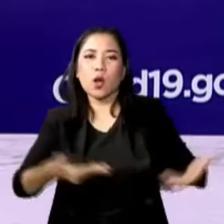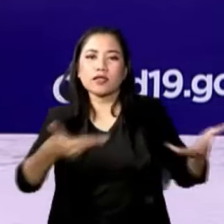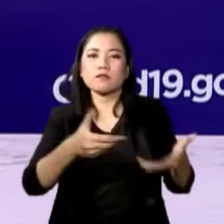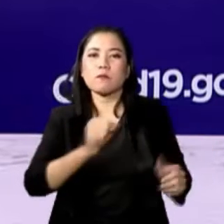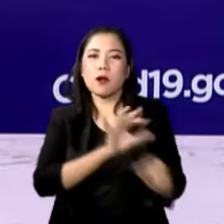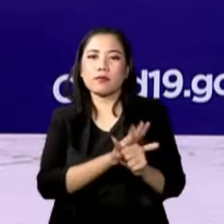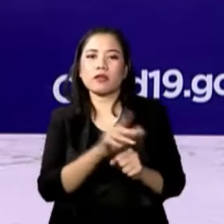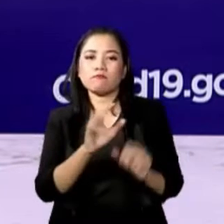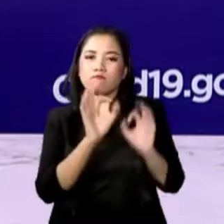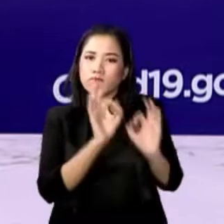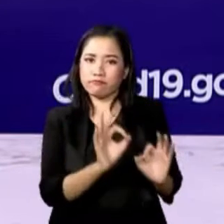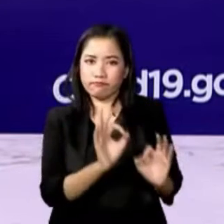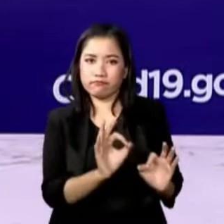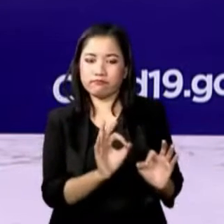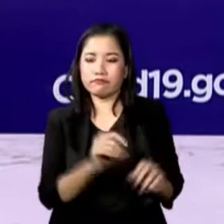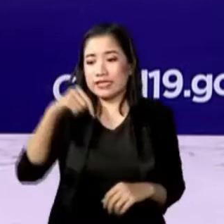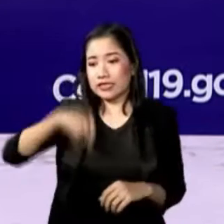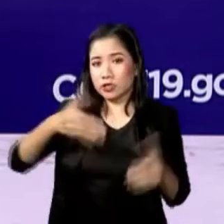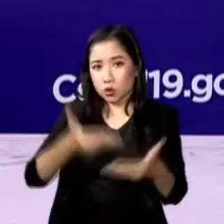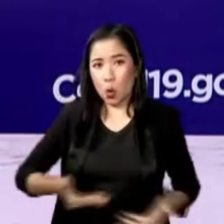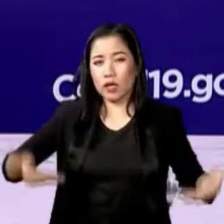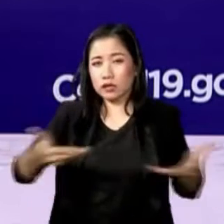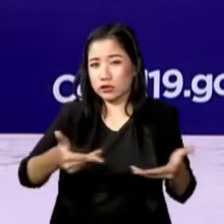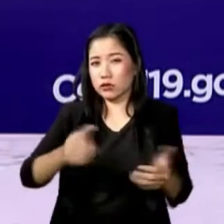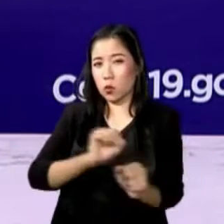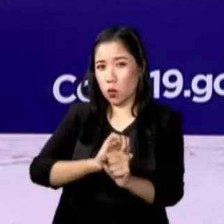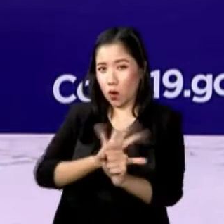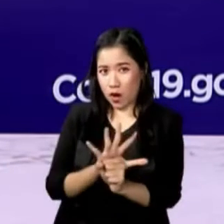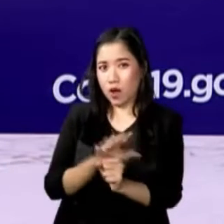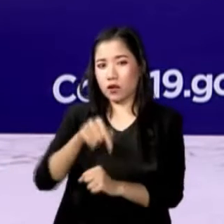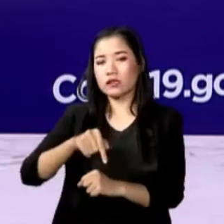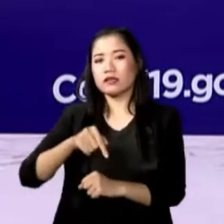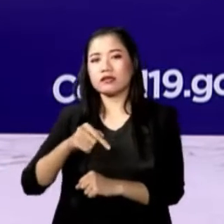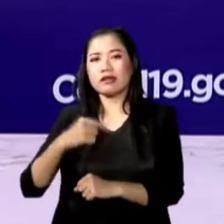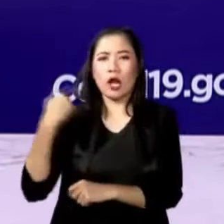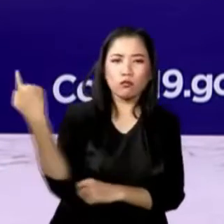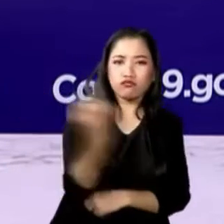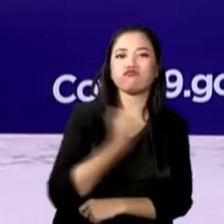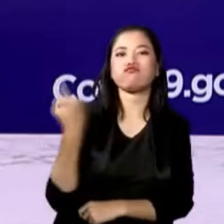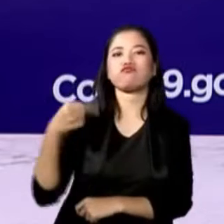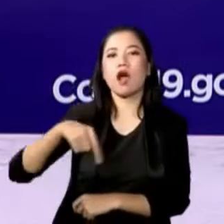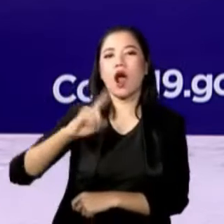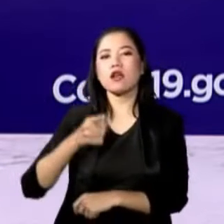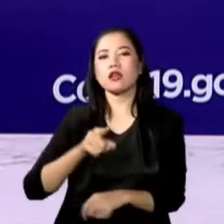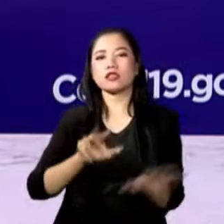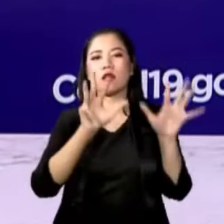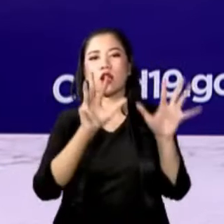kondusif. Di masa pandemi yang secara nasional telah mencatatkan